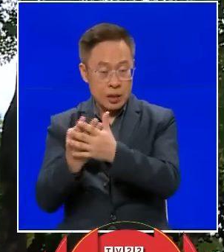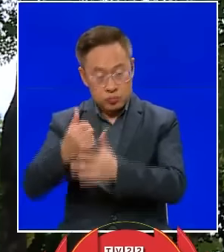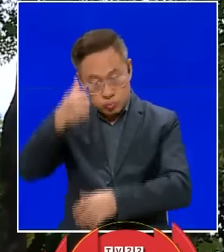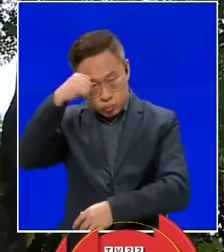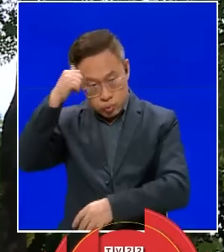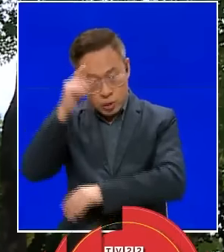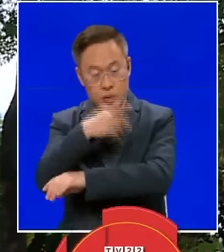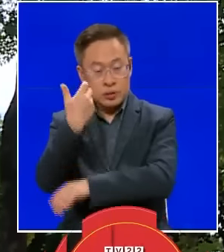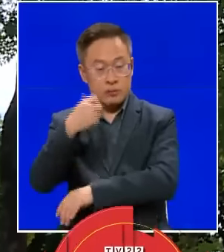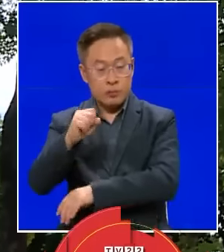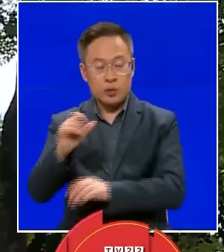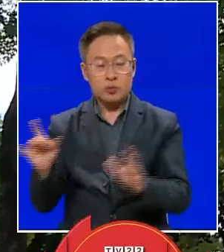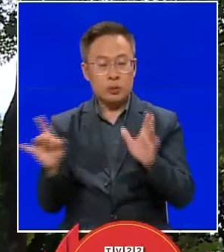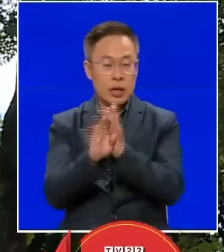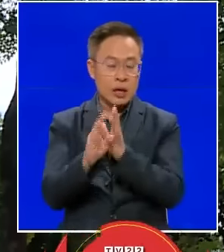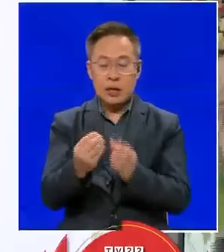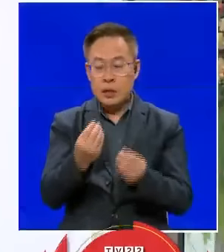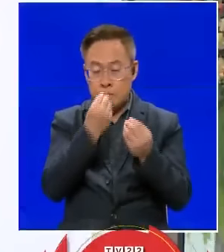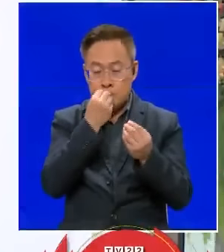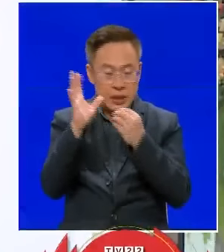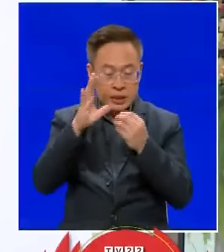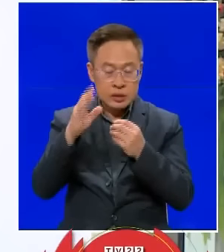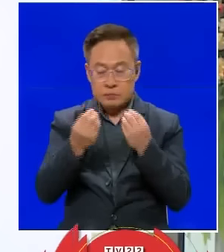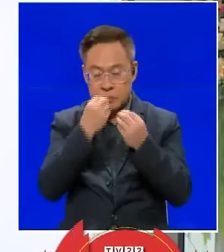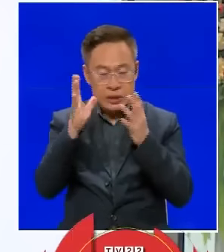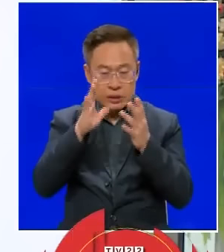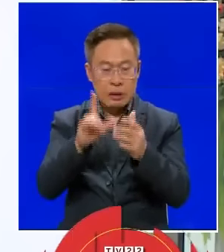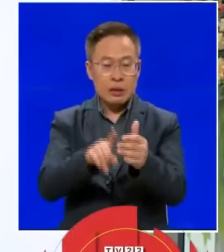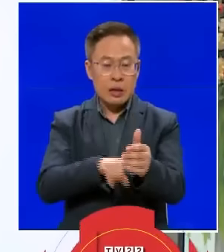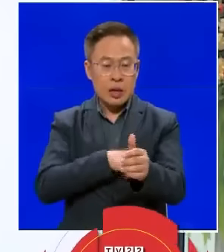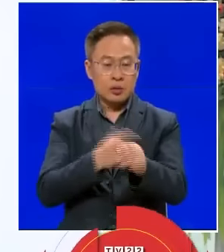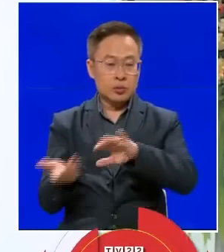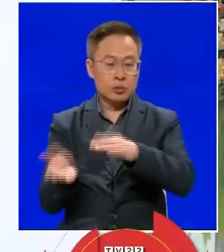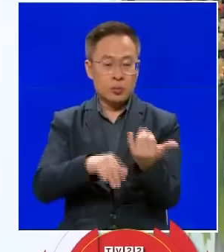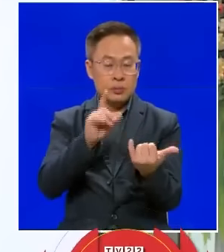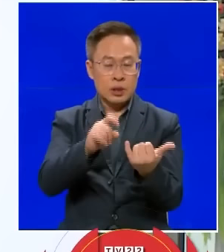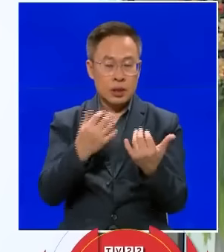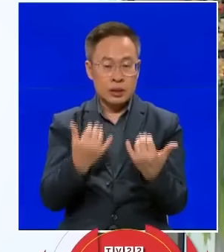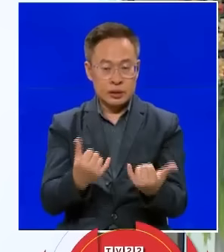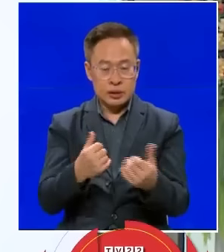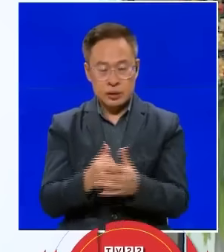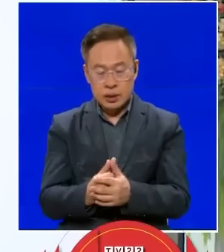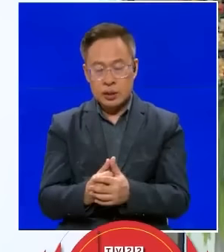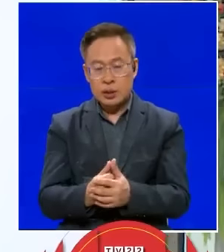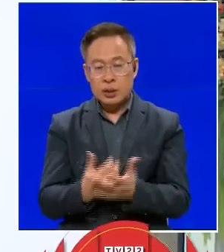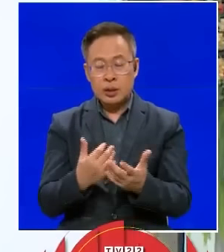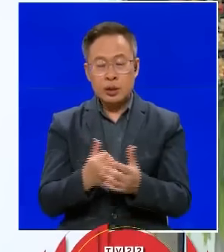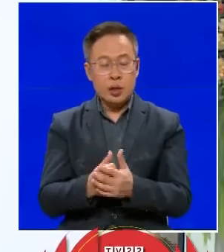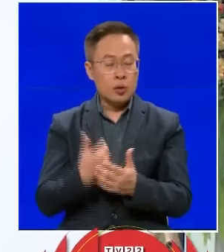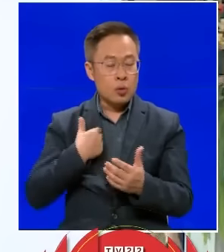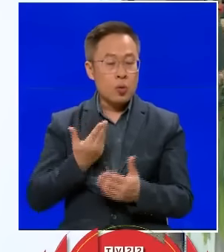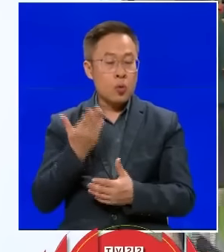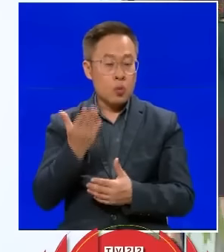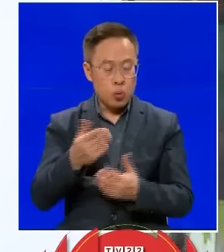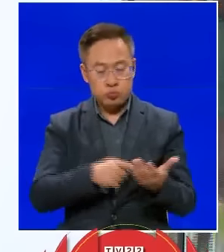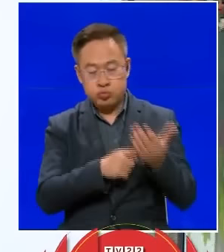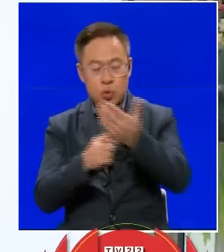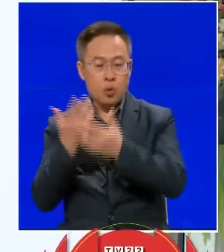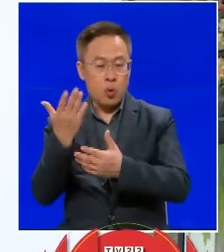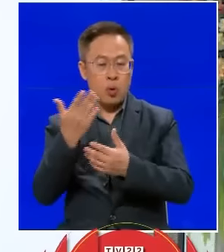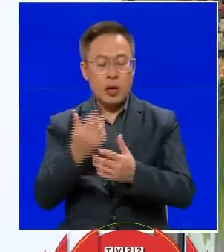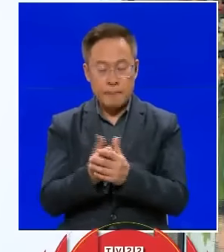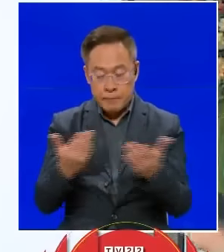เสียชีวิตภายใต้การอดอาหารประท้วงเป็นเวลาหนึ่งมาตั้งแต่ 27มกราคมปี 67พร้อมกับ 2ข้อเรียกร้องที่ดูเหมือนว่าตอน